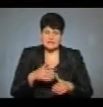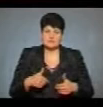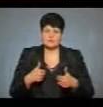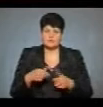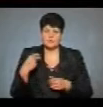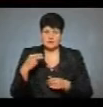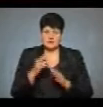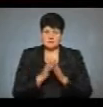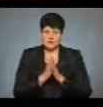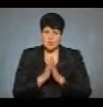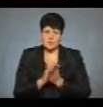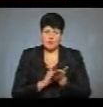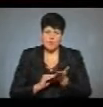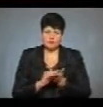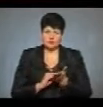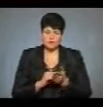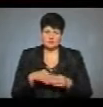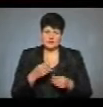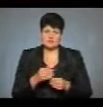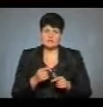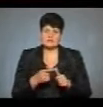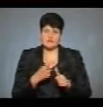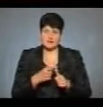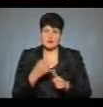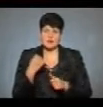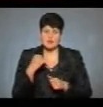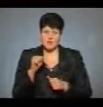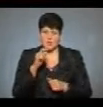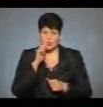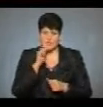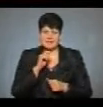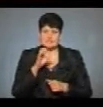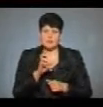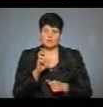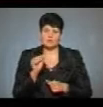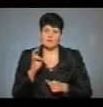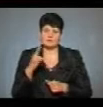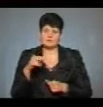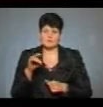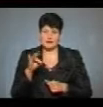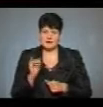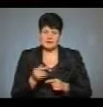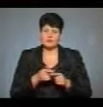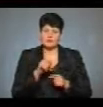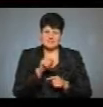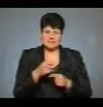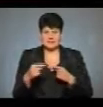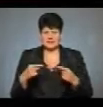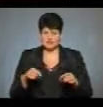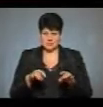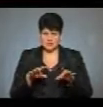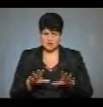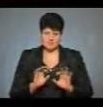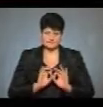до президента з проханням повторно присвоїти звання Героя України Степану Бандері. Про ці та інші рішення сьогоднішньої сесії розповість